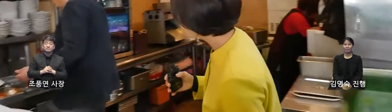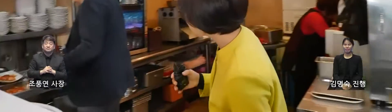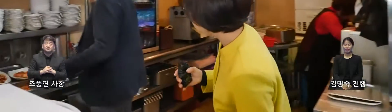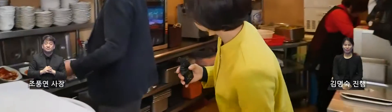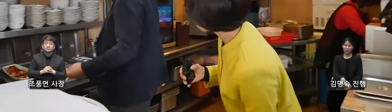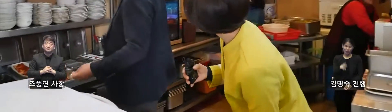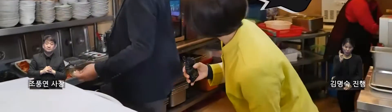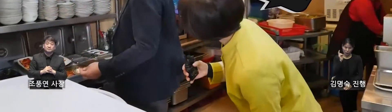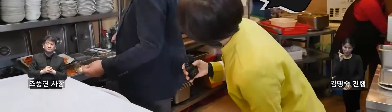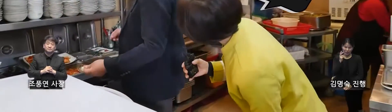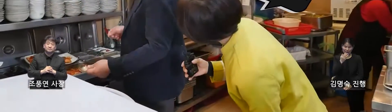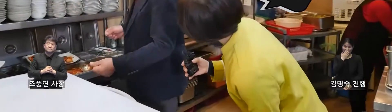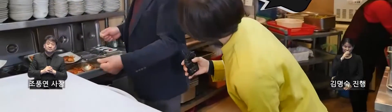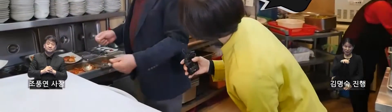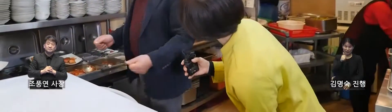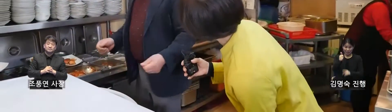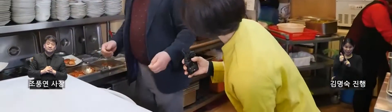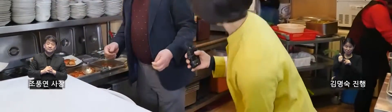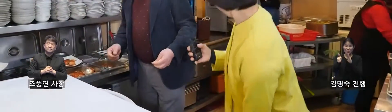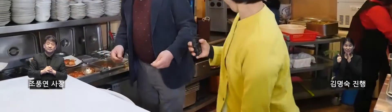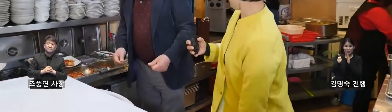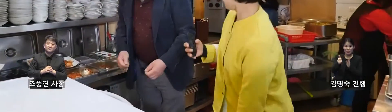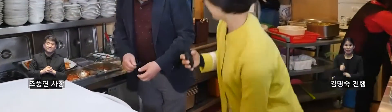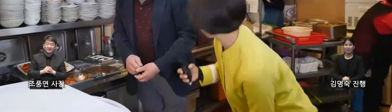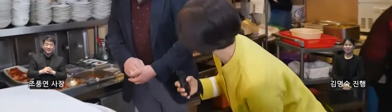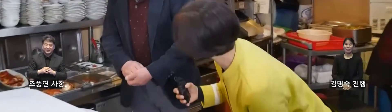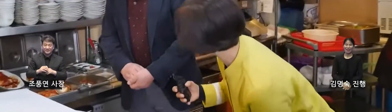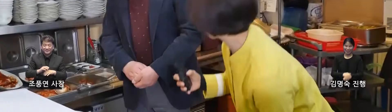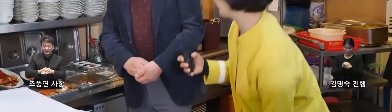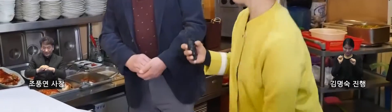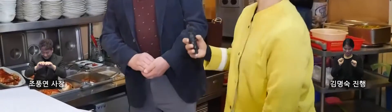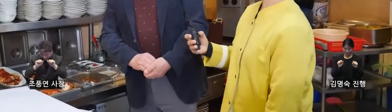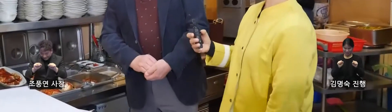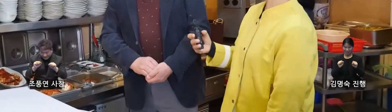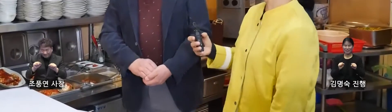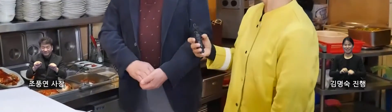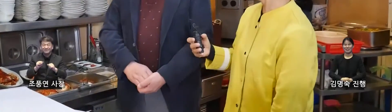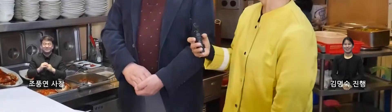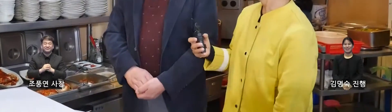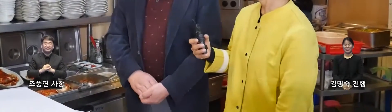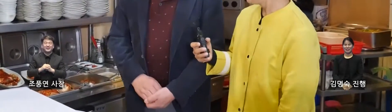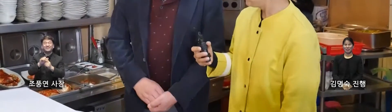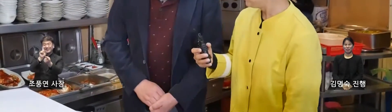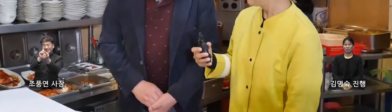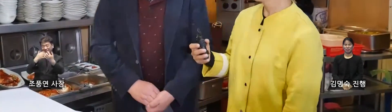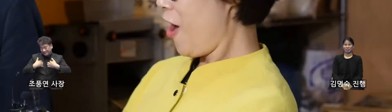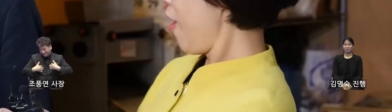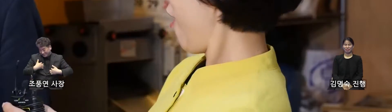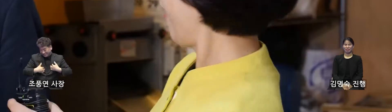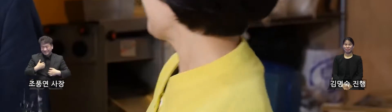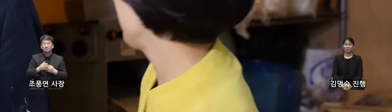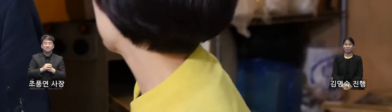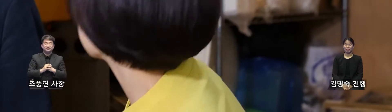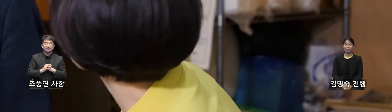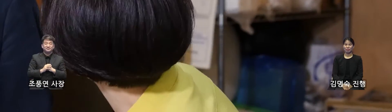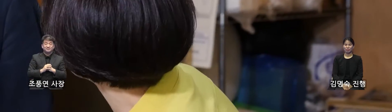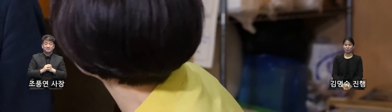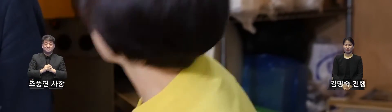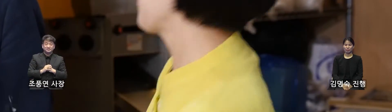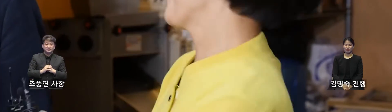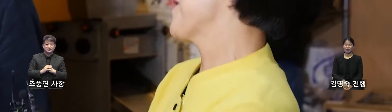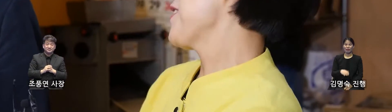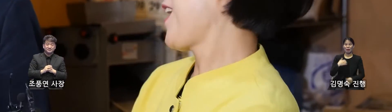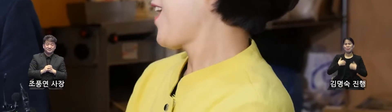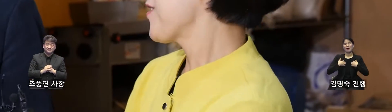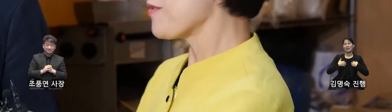저 혹시 사장님이신가요? 네, 안녕하세요. 네, 네, 반갑습니다. 아, 예,